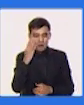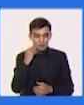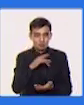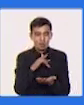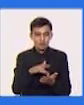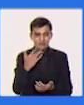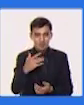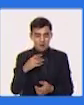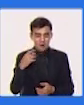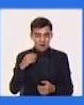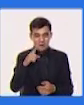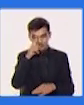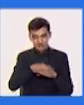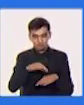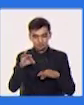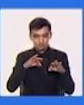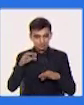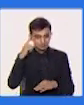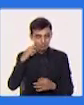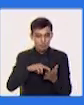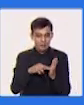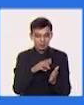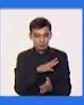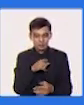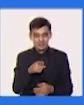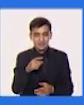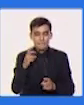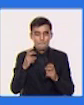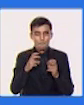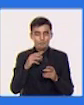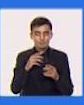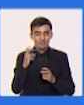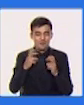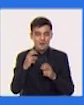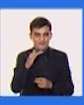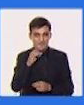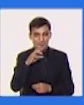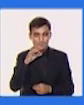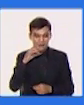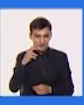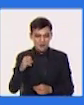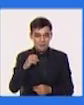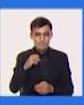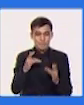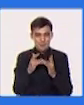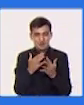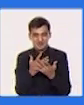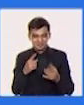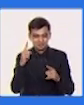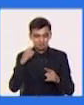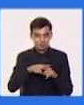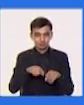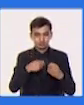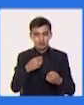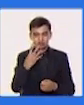әкімдігінің инвестициялық жобаны іске асыруға байланысты жиһаз фабрикасын салу үшін Алматы CPS-ке жер учаскесін